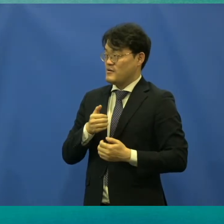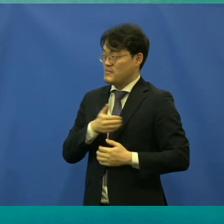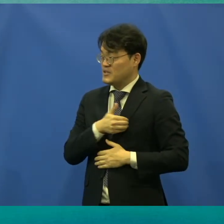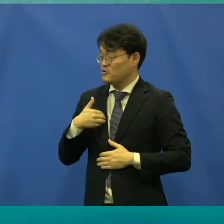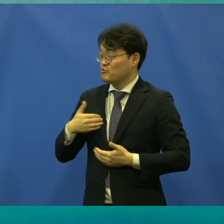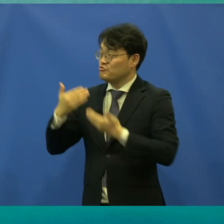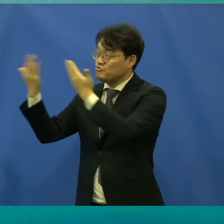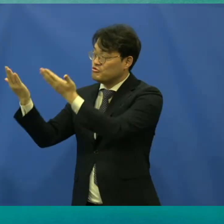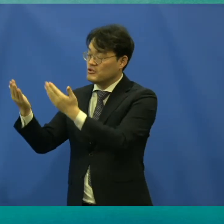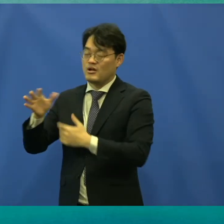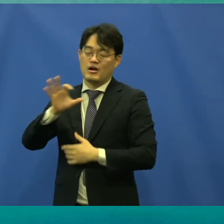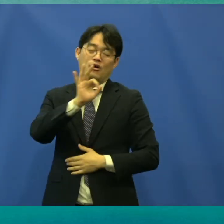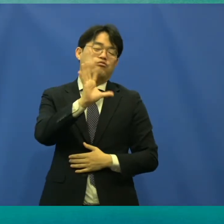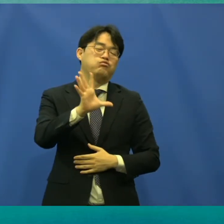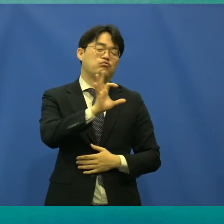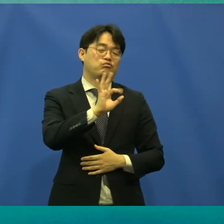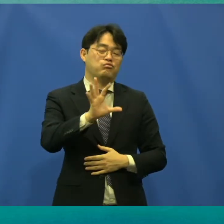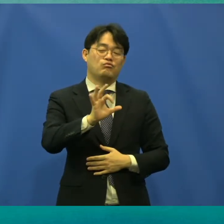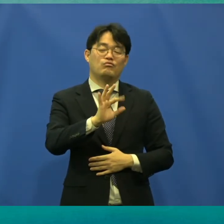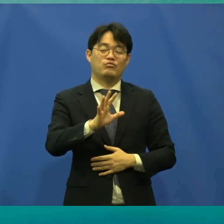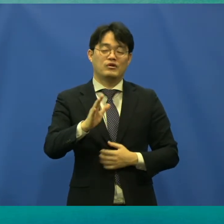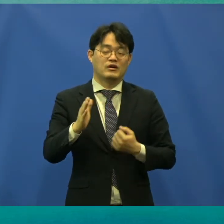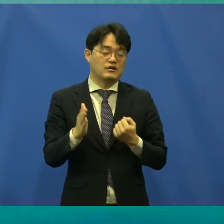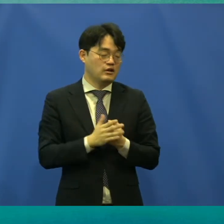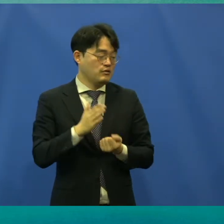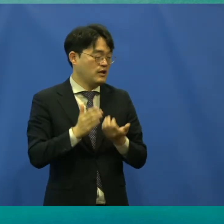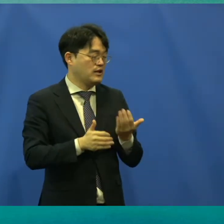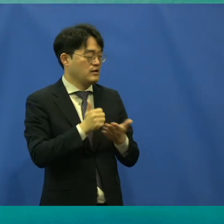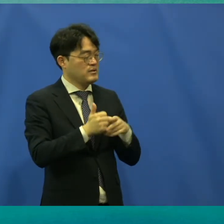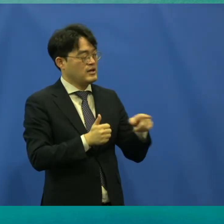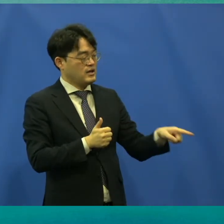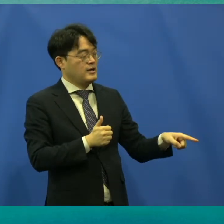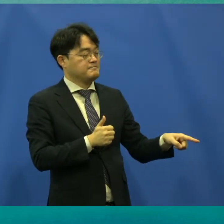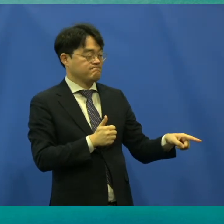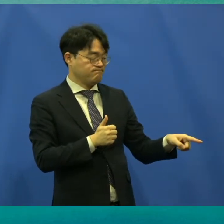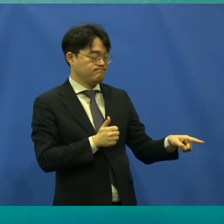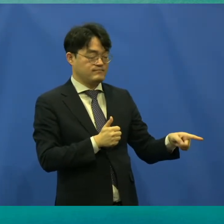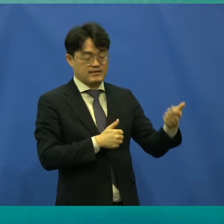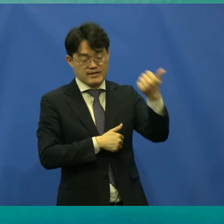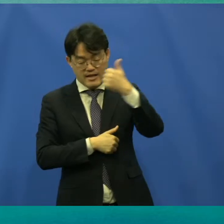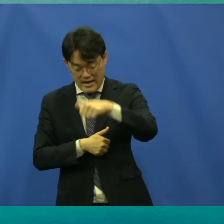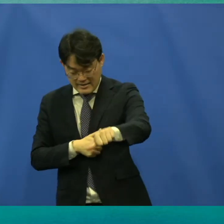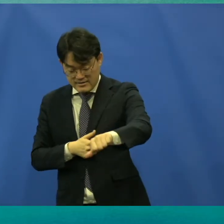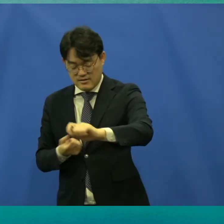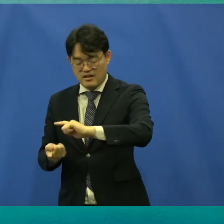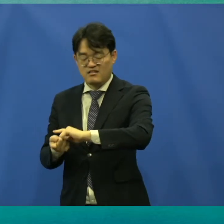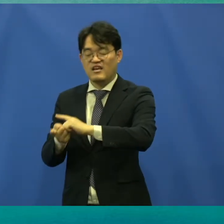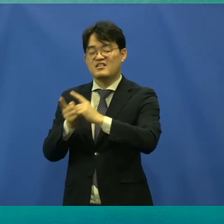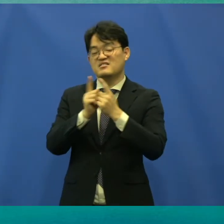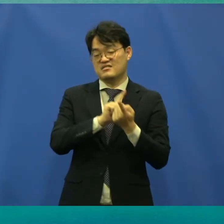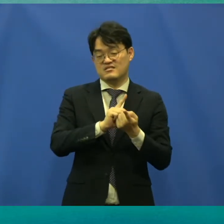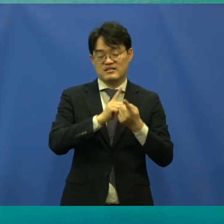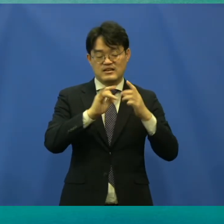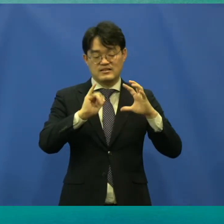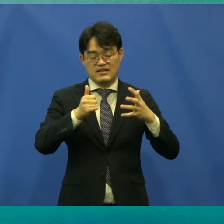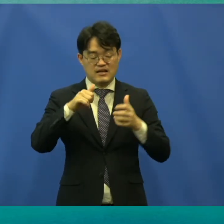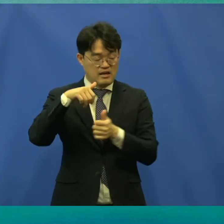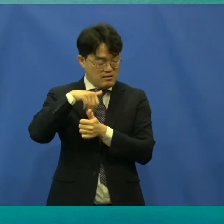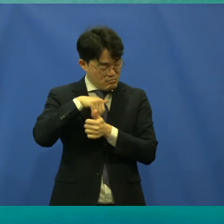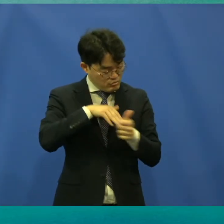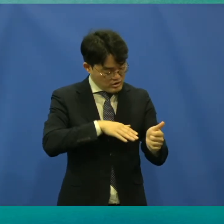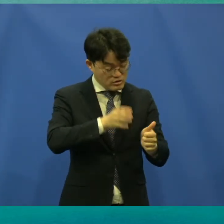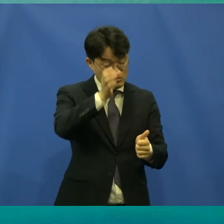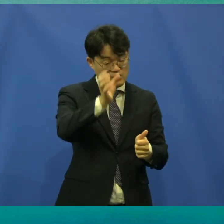그래서 하나님이 아들을 세상에 보내시고 십자가에 매다심으로 하나님의